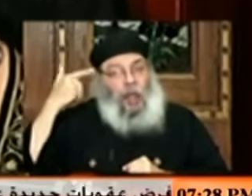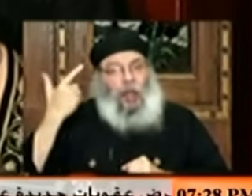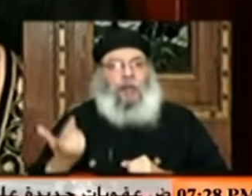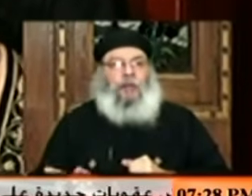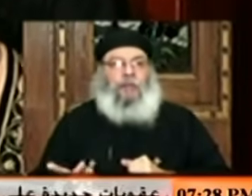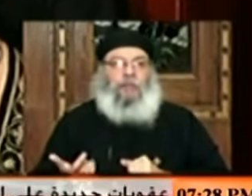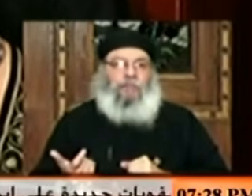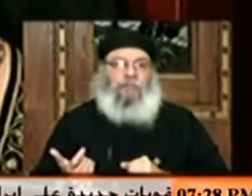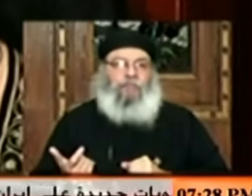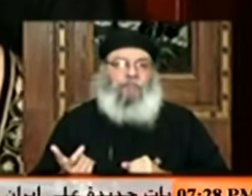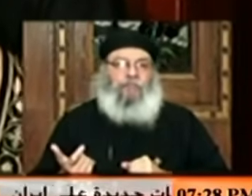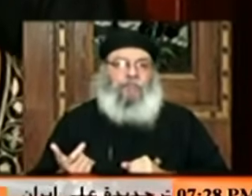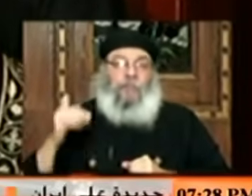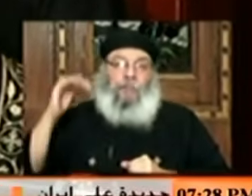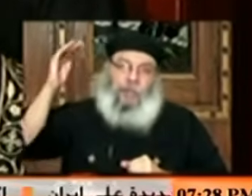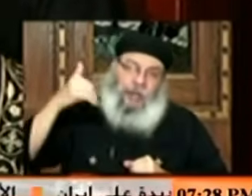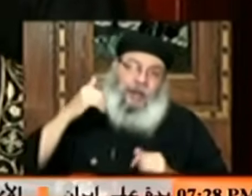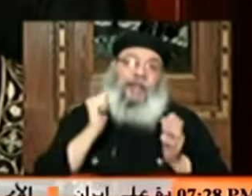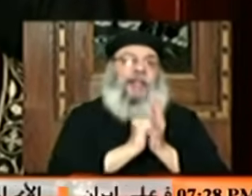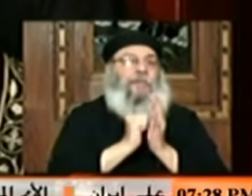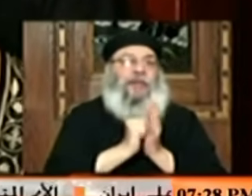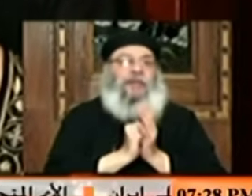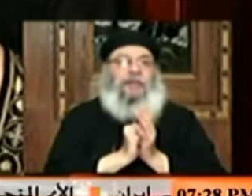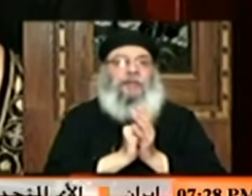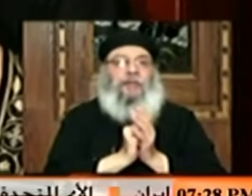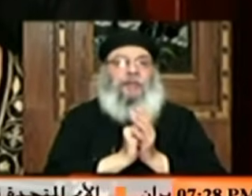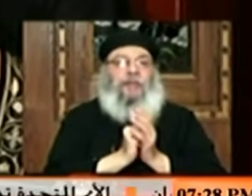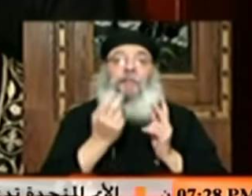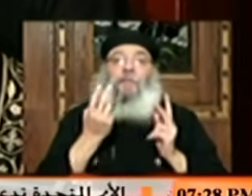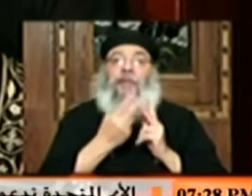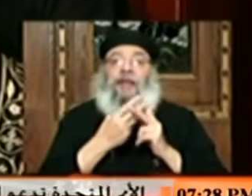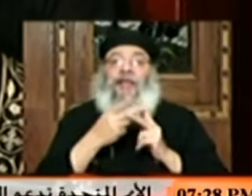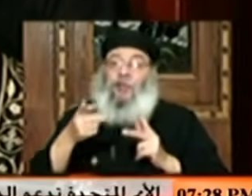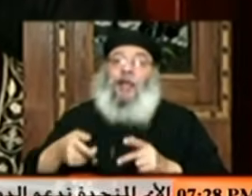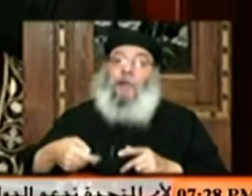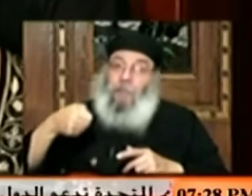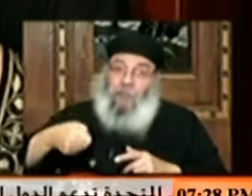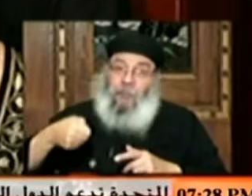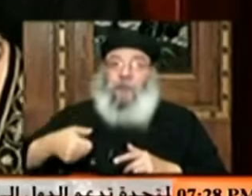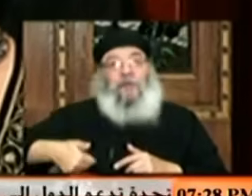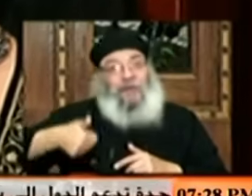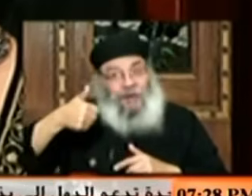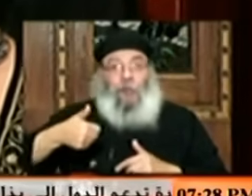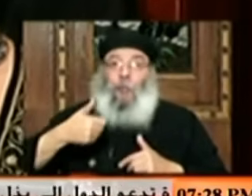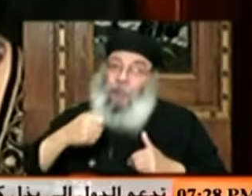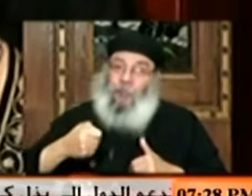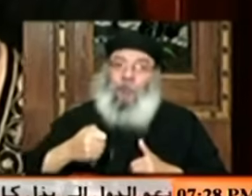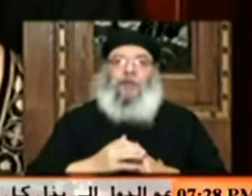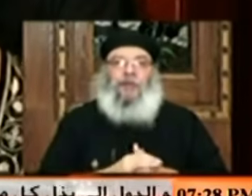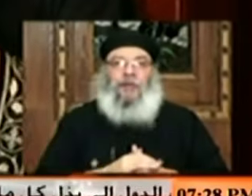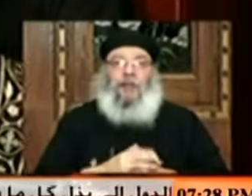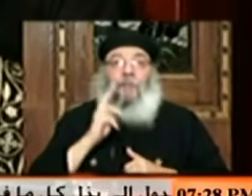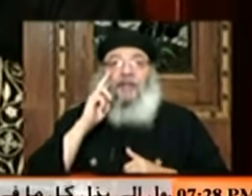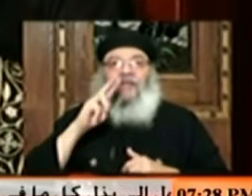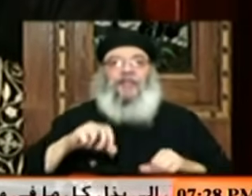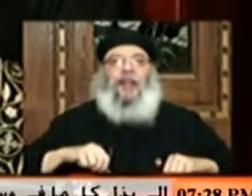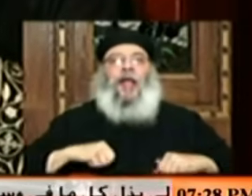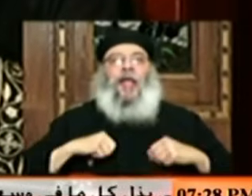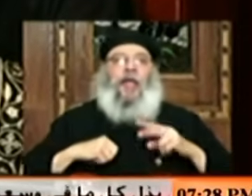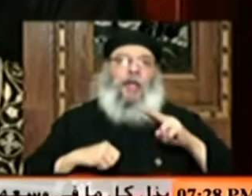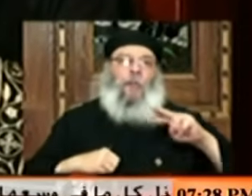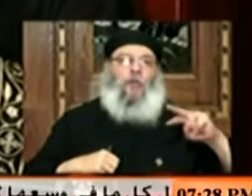تتخيل لما رجعت بيتها دي لما الناس بركلها لما شافت الحياه بمنظار